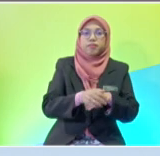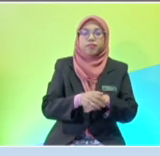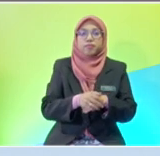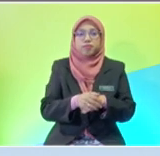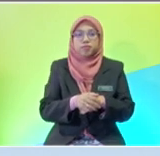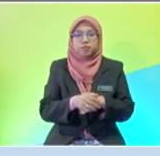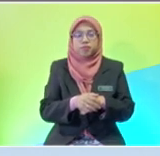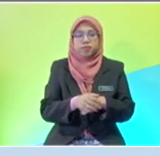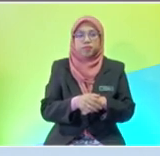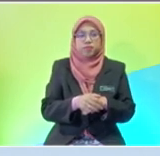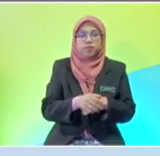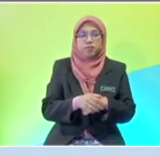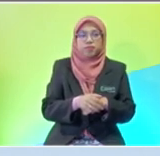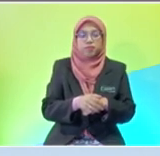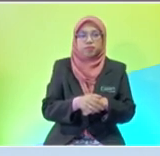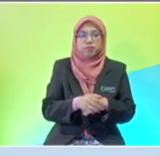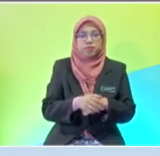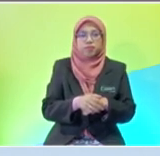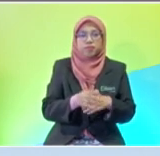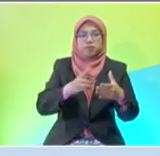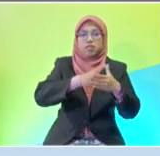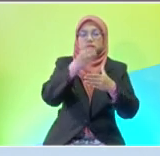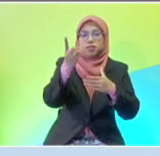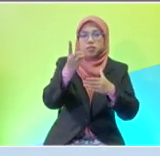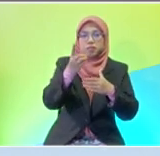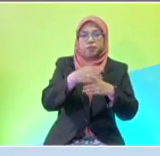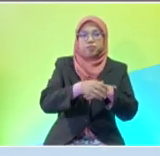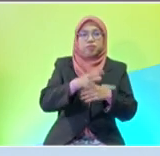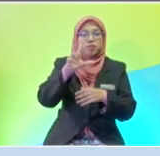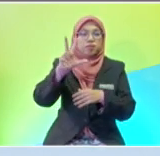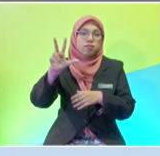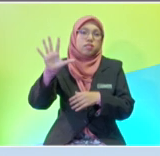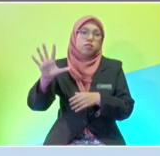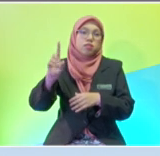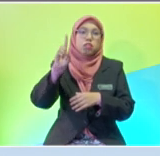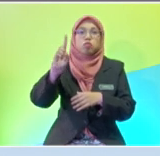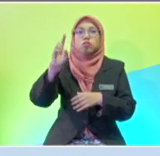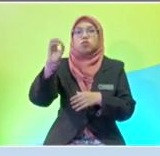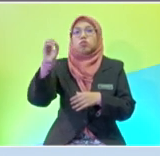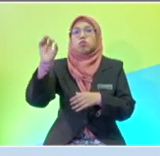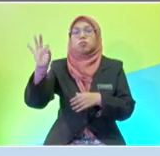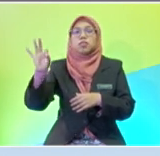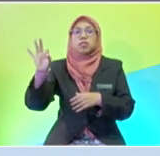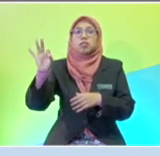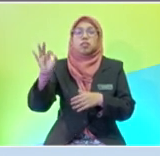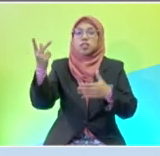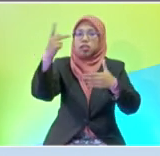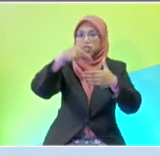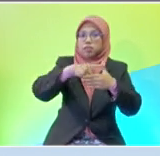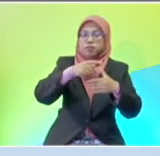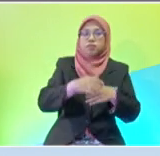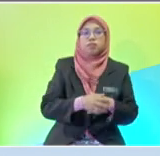335109 debit dan 335109 kredit